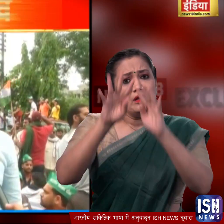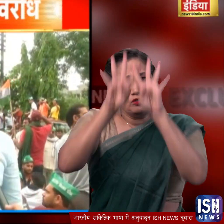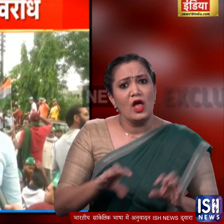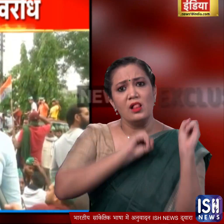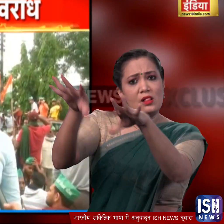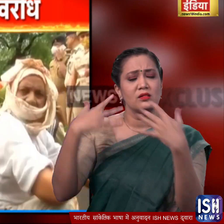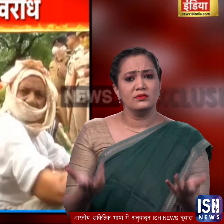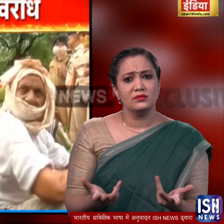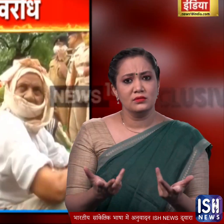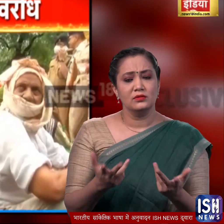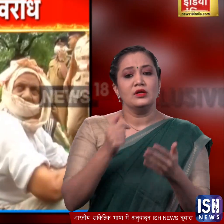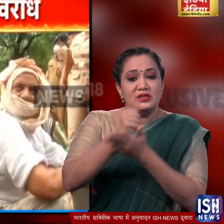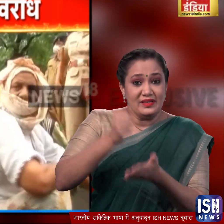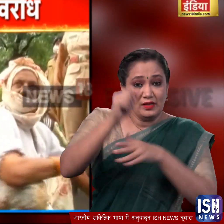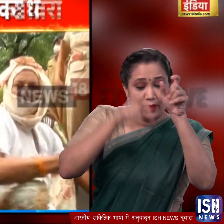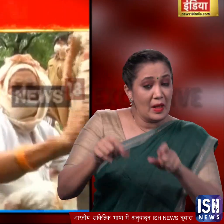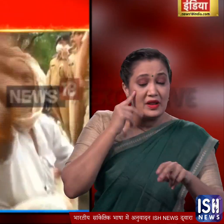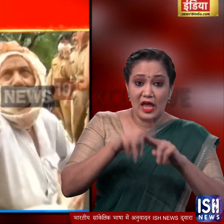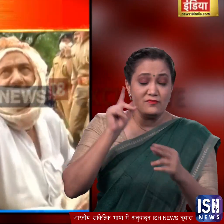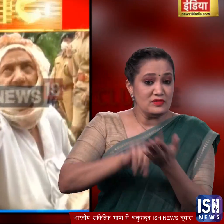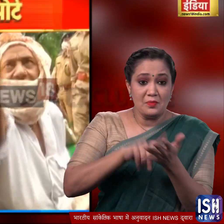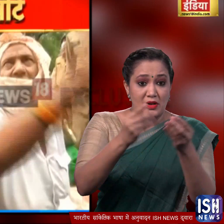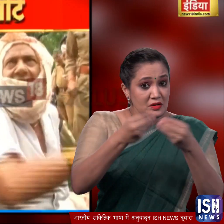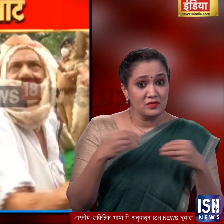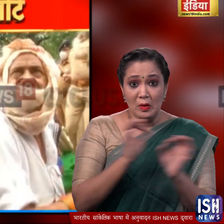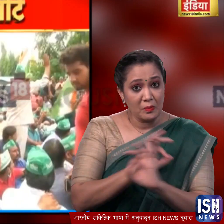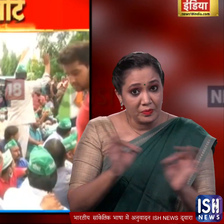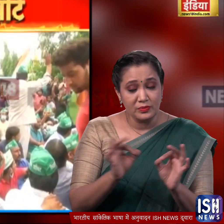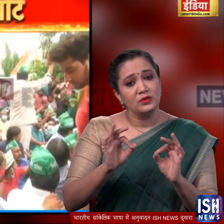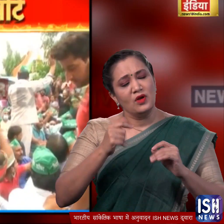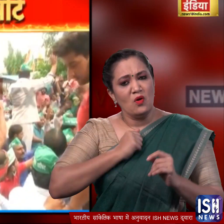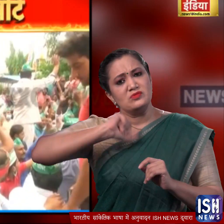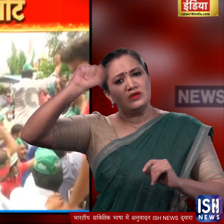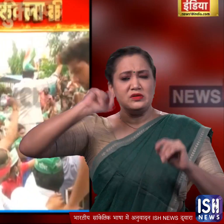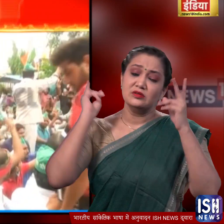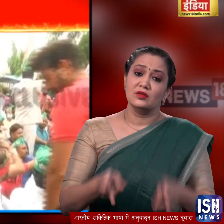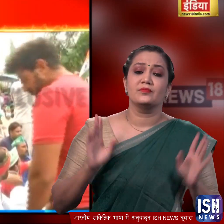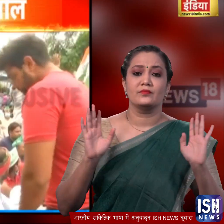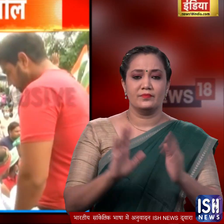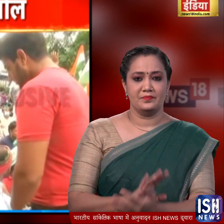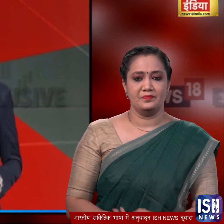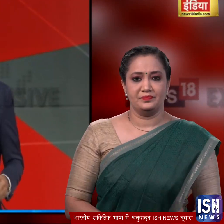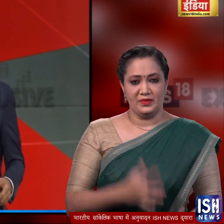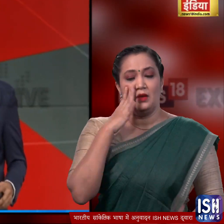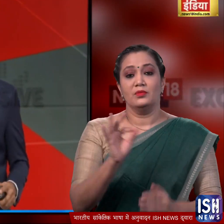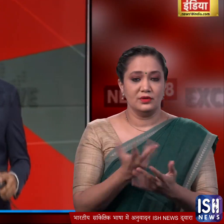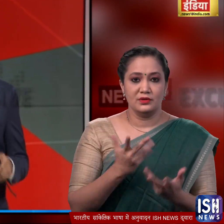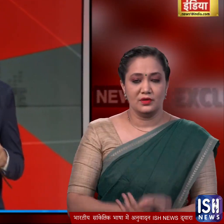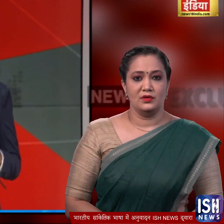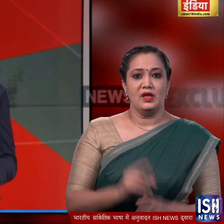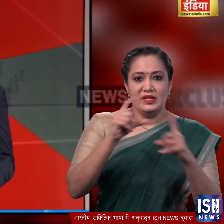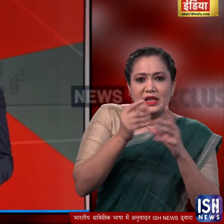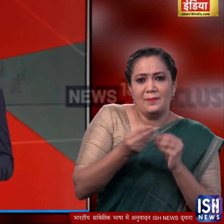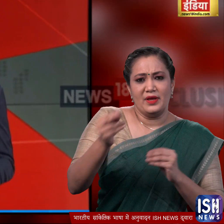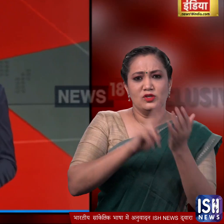और जेल में भेज दिए हैं। इन किसानों ने ऐलान किया कि अगर उनकी मांगें जल्द नहीं मानी गई तो वो लोग अपना आंदोलन और तेज करेंगे। सौभाग्य की बात थी